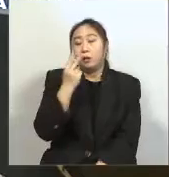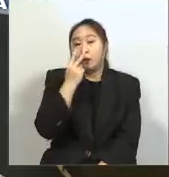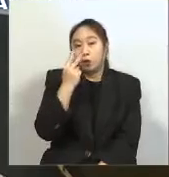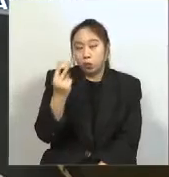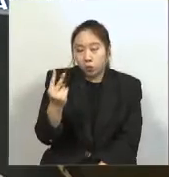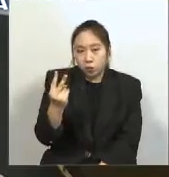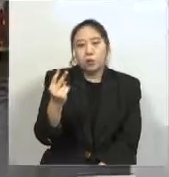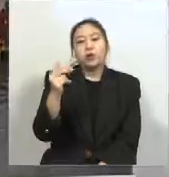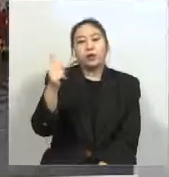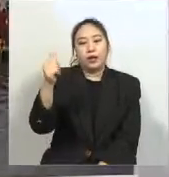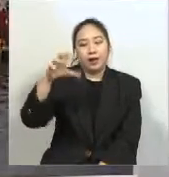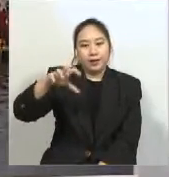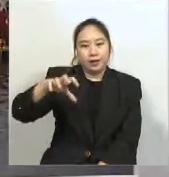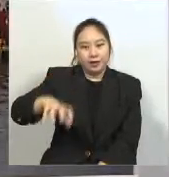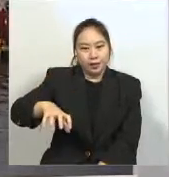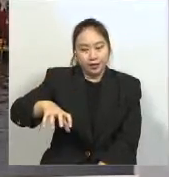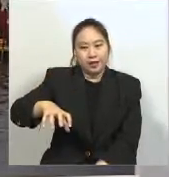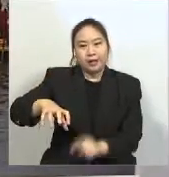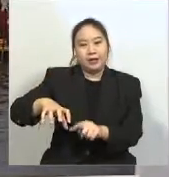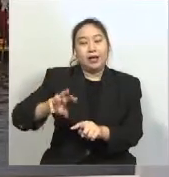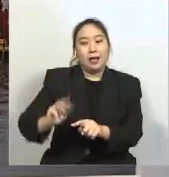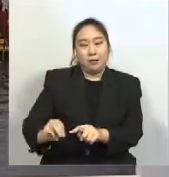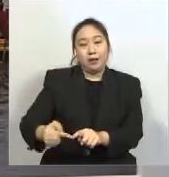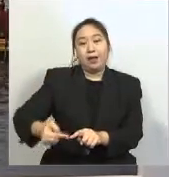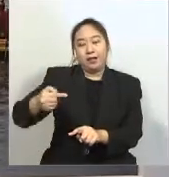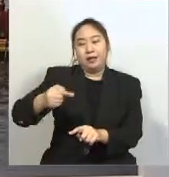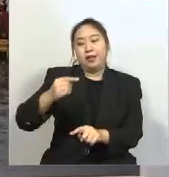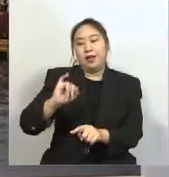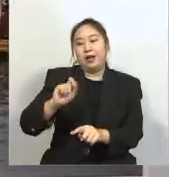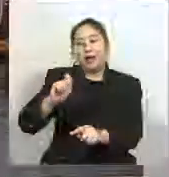มกิจกรรมได้ที่บริเวณเจริญนครฮอลล์ชั้น M และชั้น1ที่ไอคอนสยามค่ะ